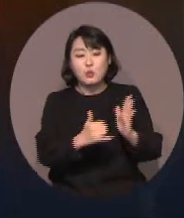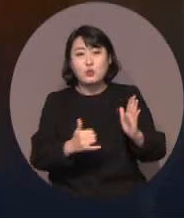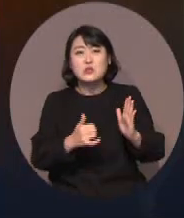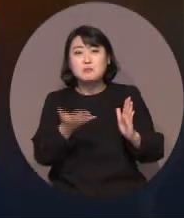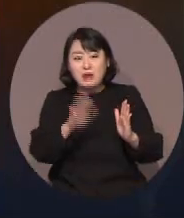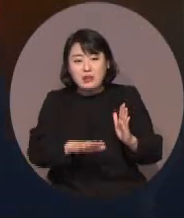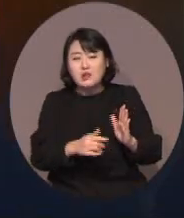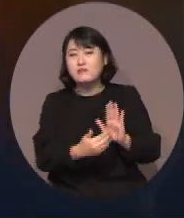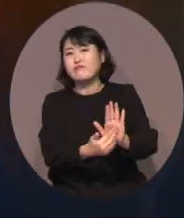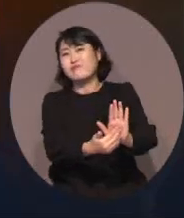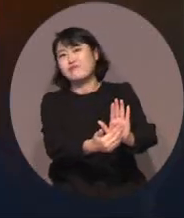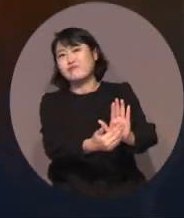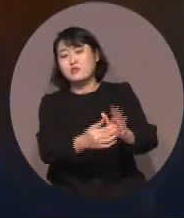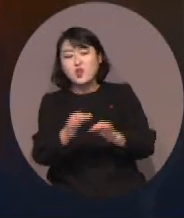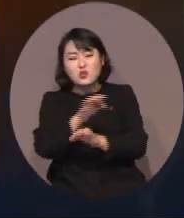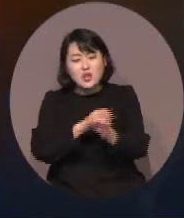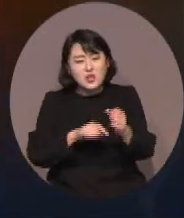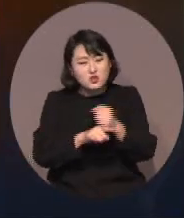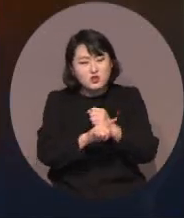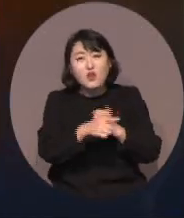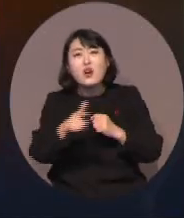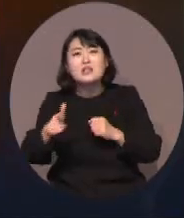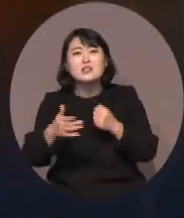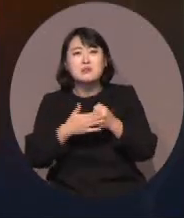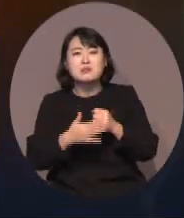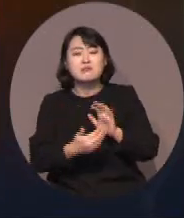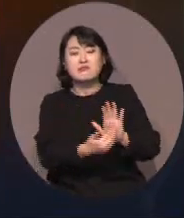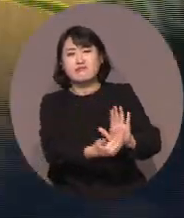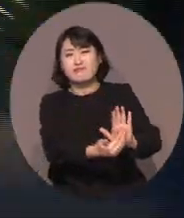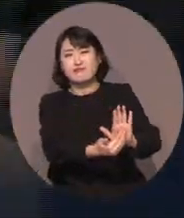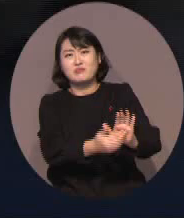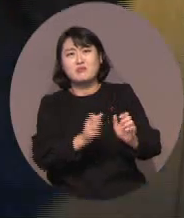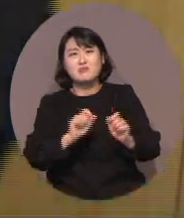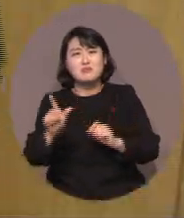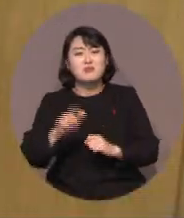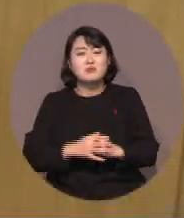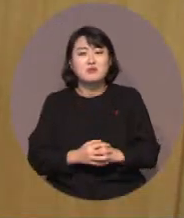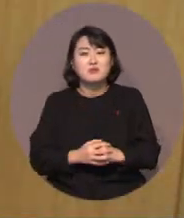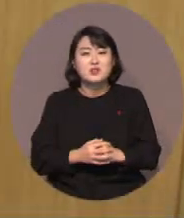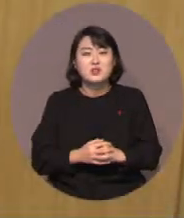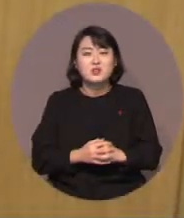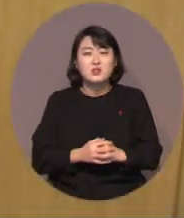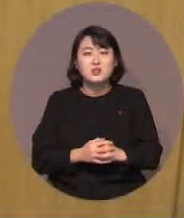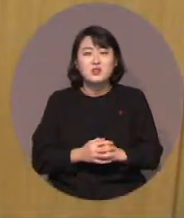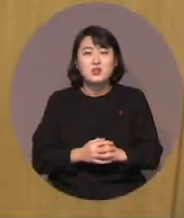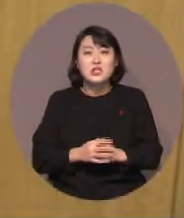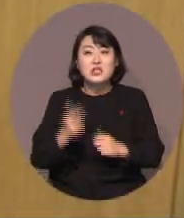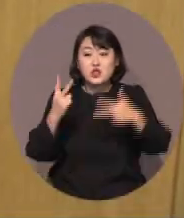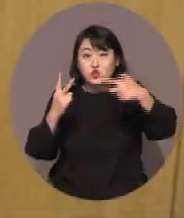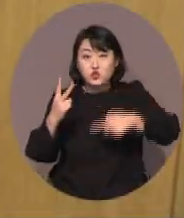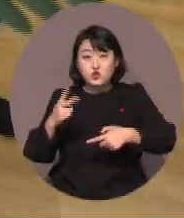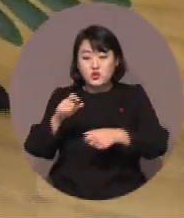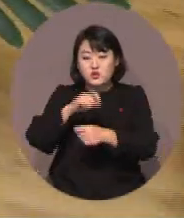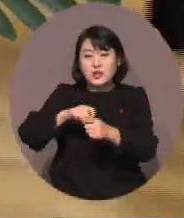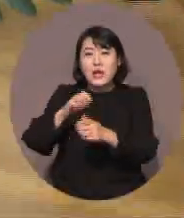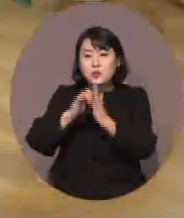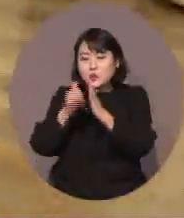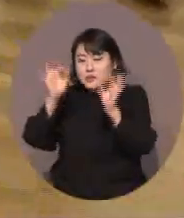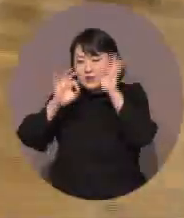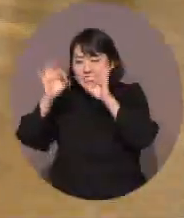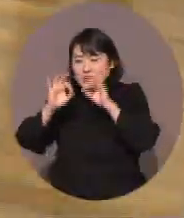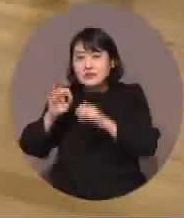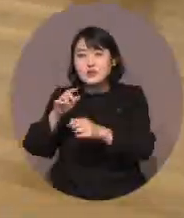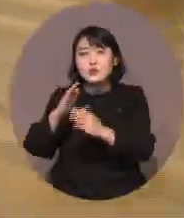인수하지 않겠다 경제적인 이유든 뭐 여러 가지가 있을 텐데 연구자 등을 찾는 2주간의 행정절차 기간이 지나면